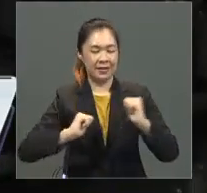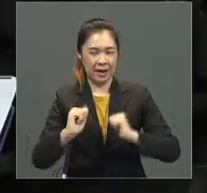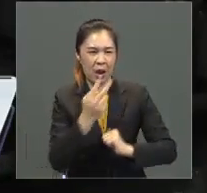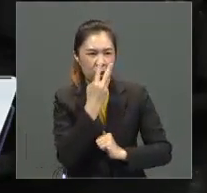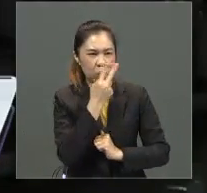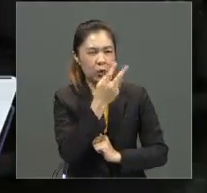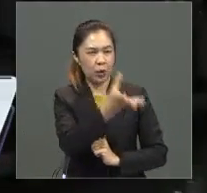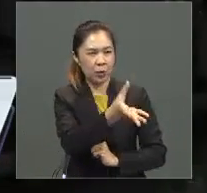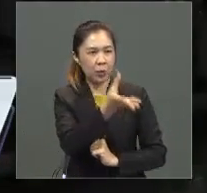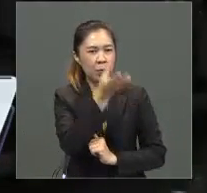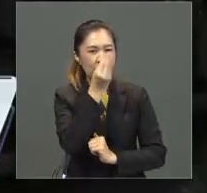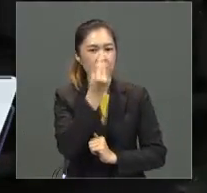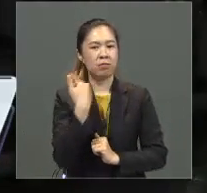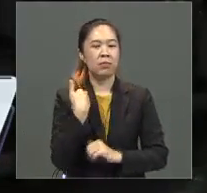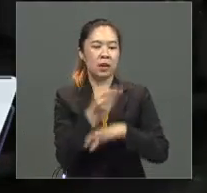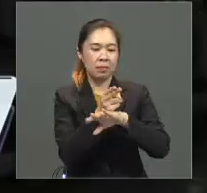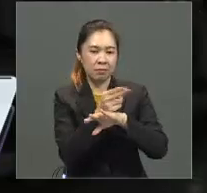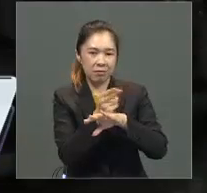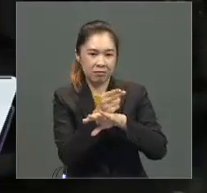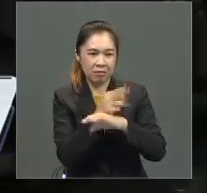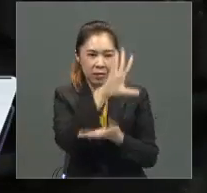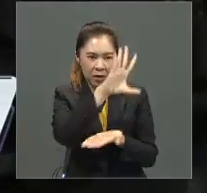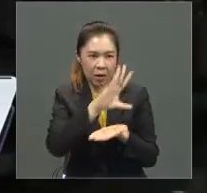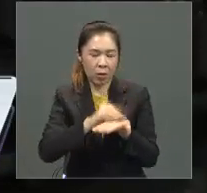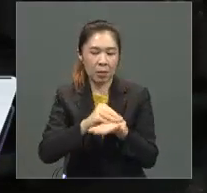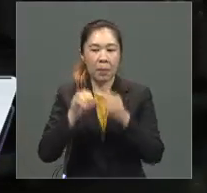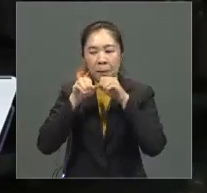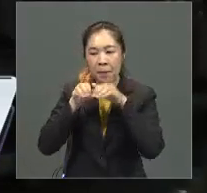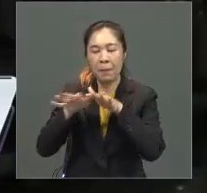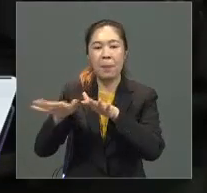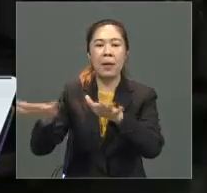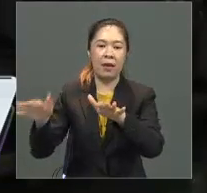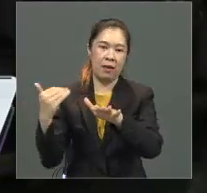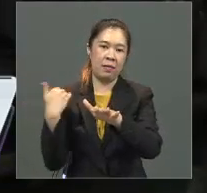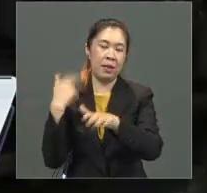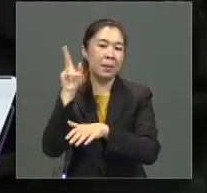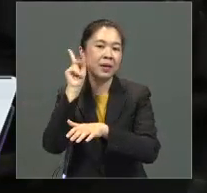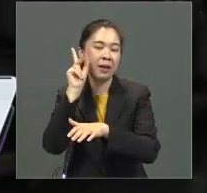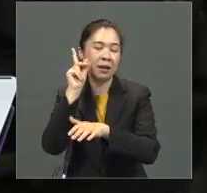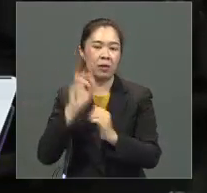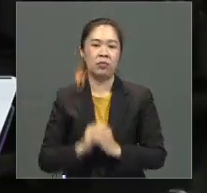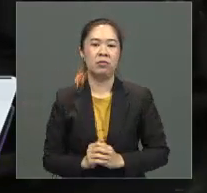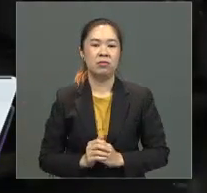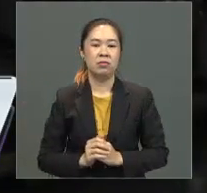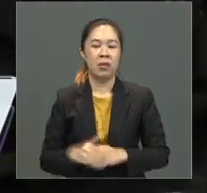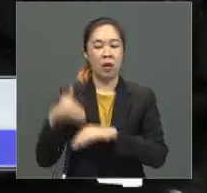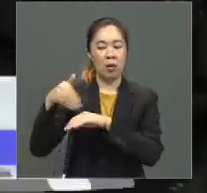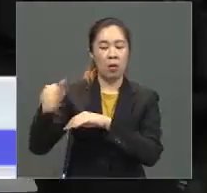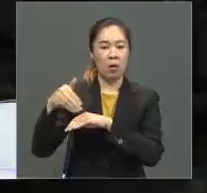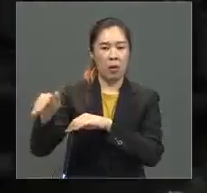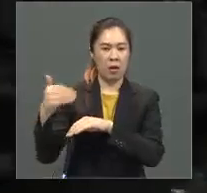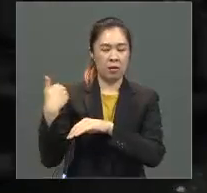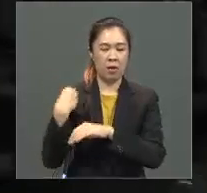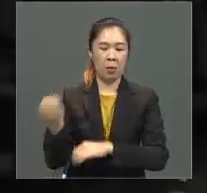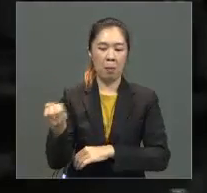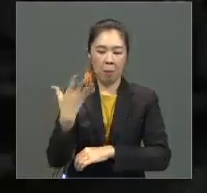เขาก็ถ่ายทำเป็นสารคดีออกไปข่าวประเทศเขาทีนี้ข่าวประเทศเขาเนี่ยก็เลยเป็นการว่าคนไท